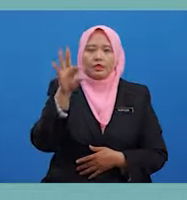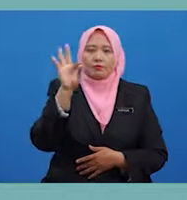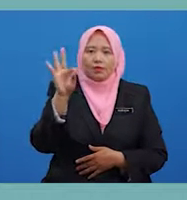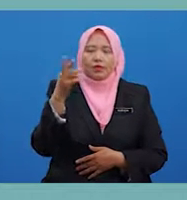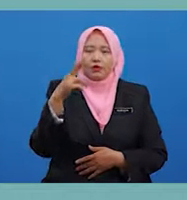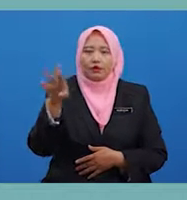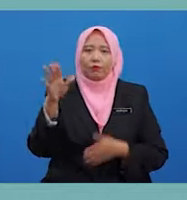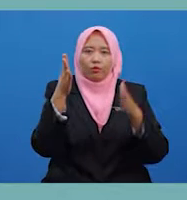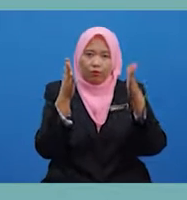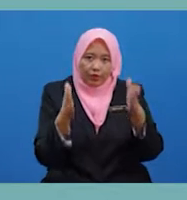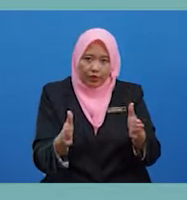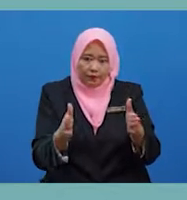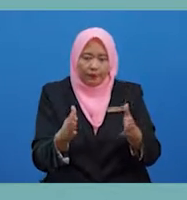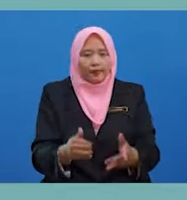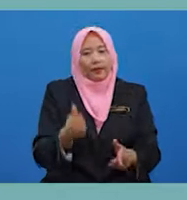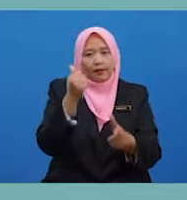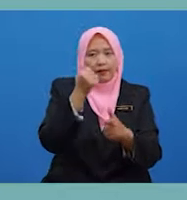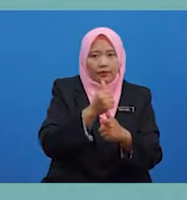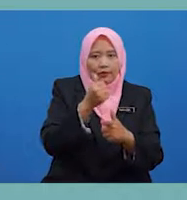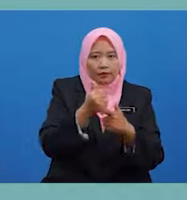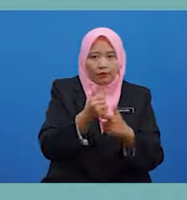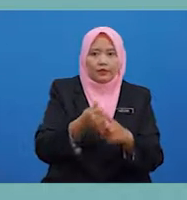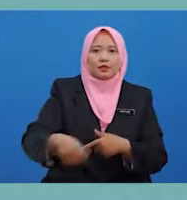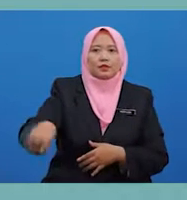64,900 orang ataupun